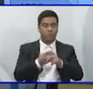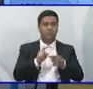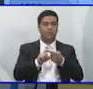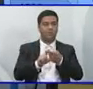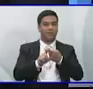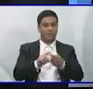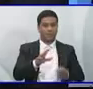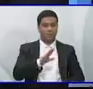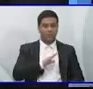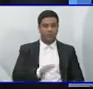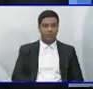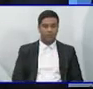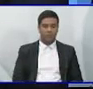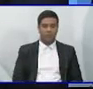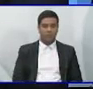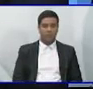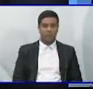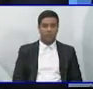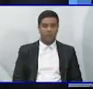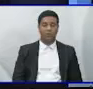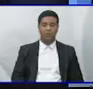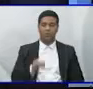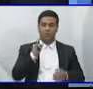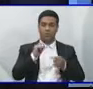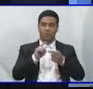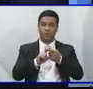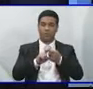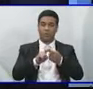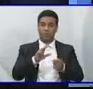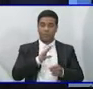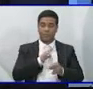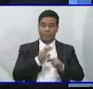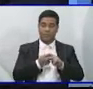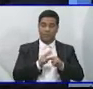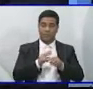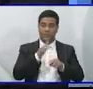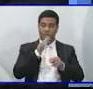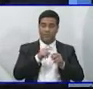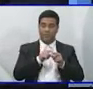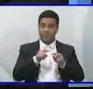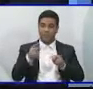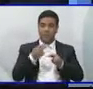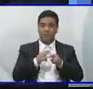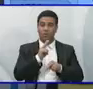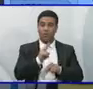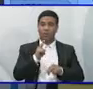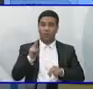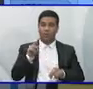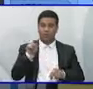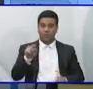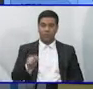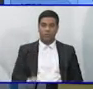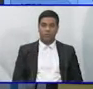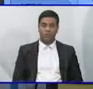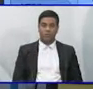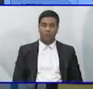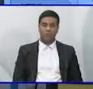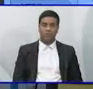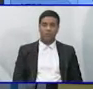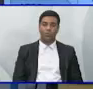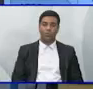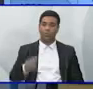Qoraqalpoq xalqiga salbiy ta'sir qilishi natijasida bu xalqlar